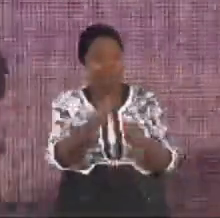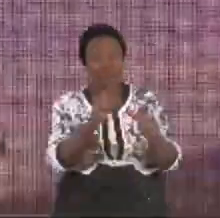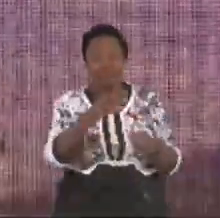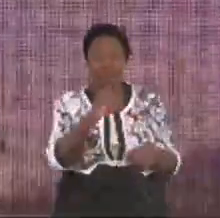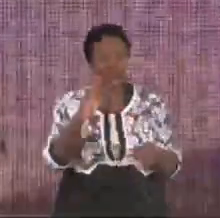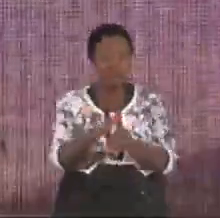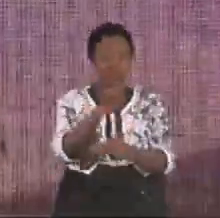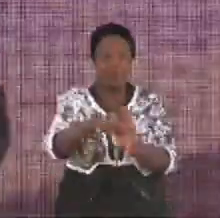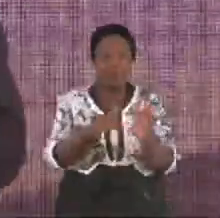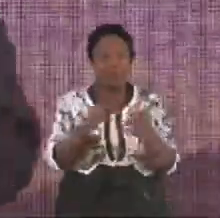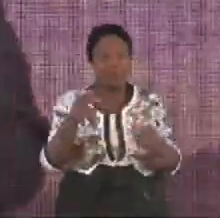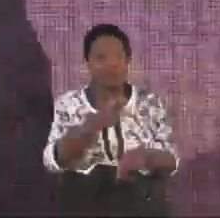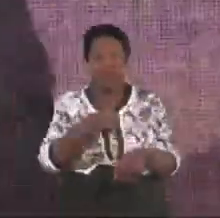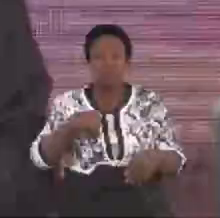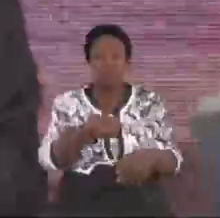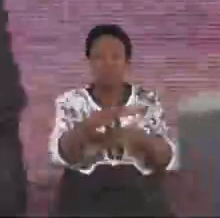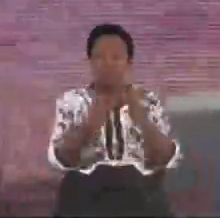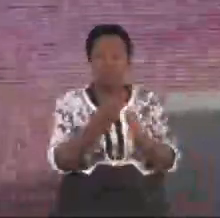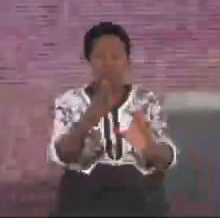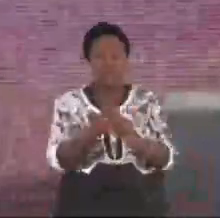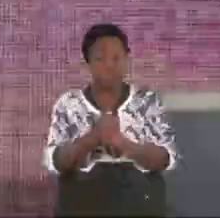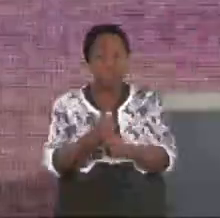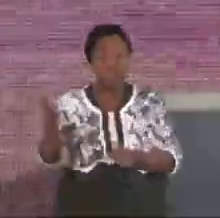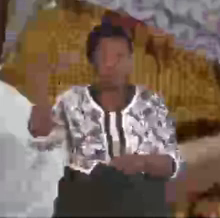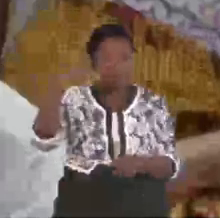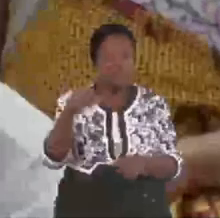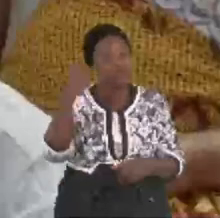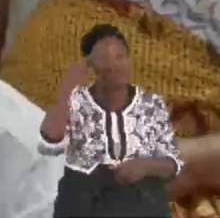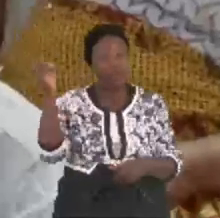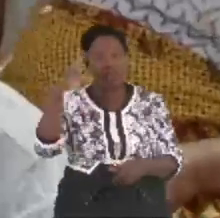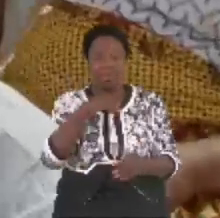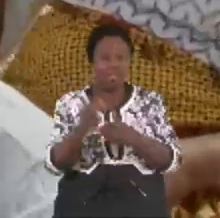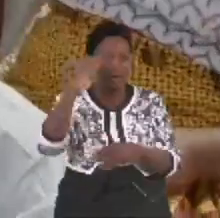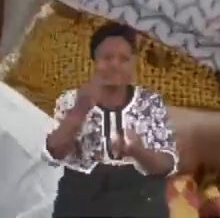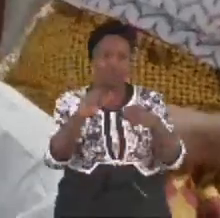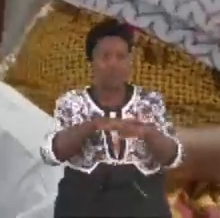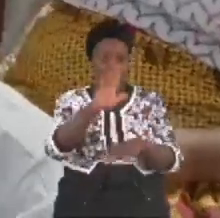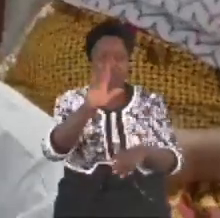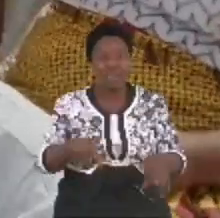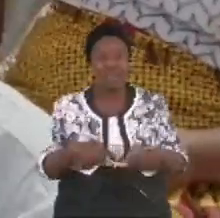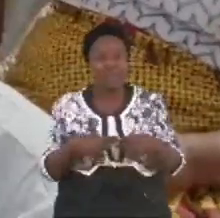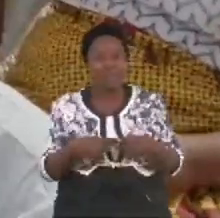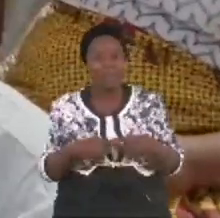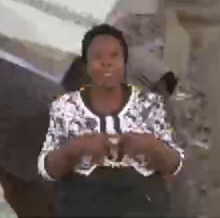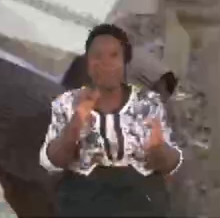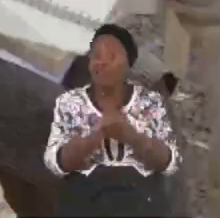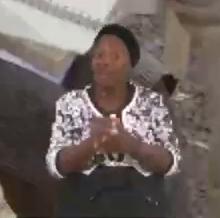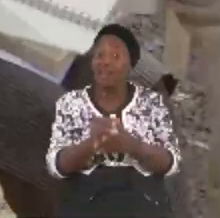plénitude. Et nous avons tous reçu grâce pour grâce. Cette grâce viendra dans ta vie. J'ai dit, cette grâce viendra dans ta